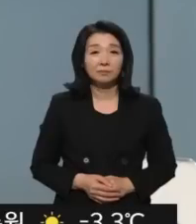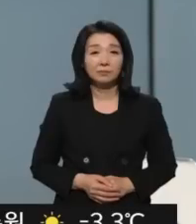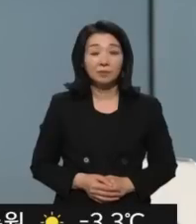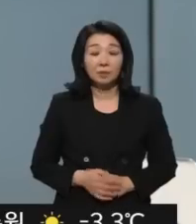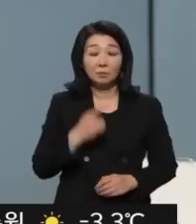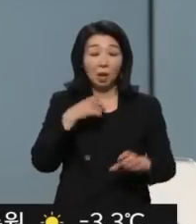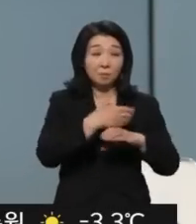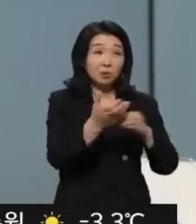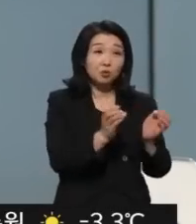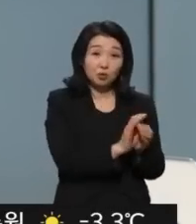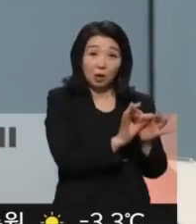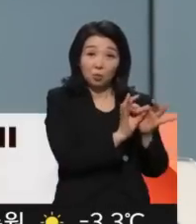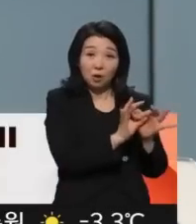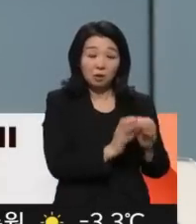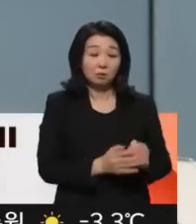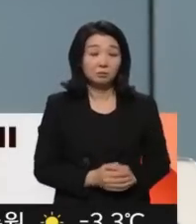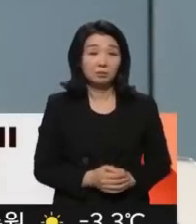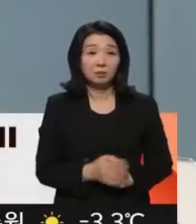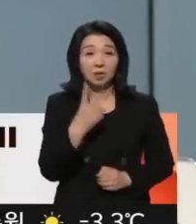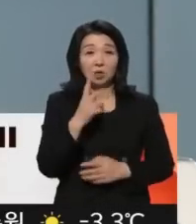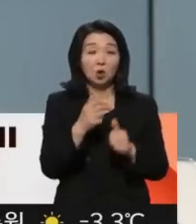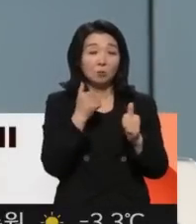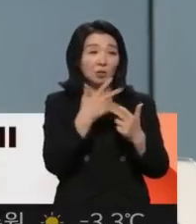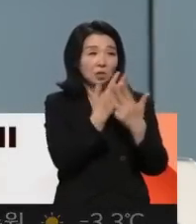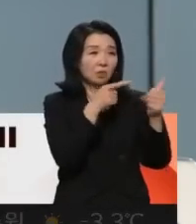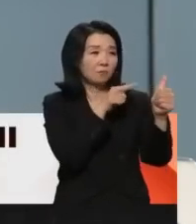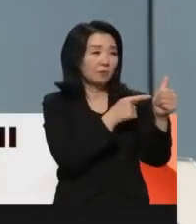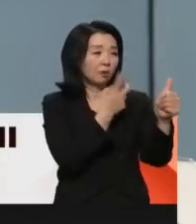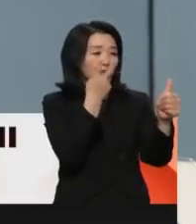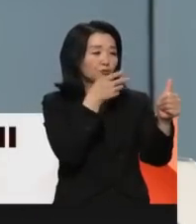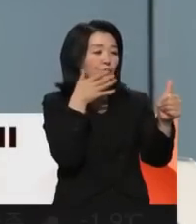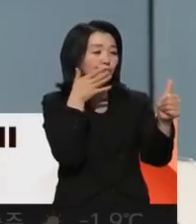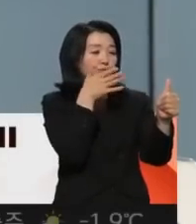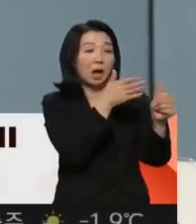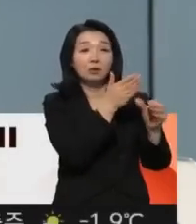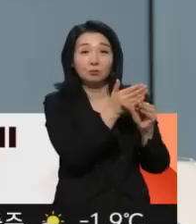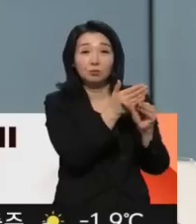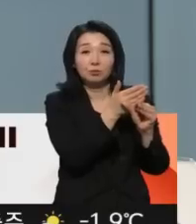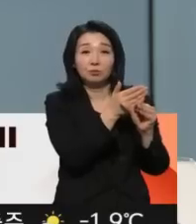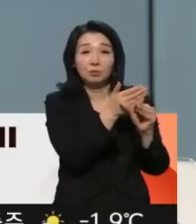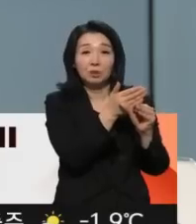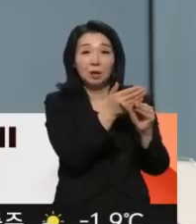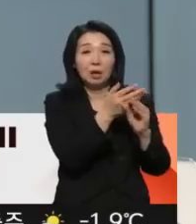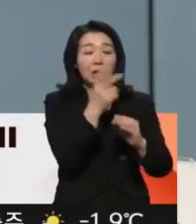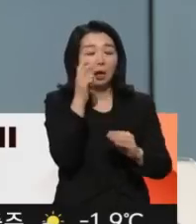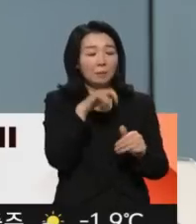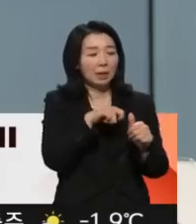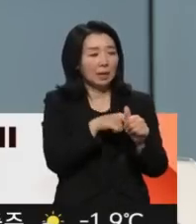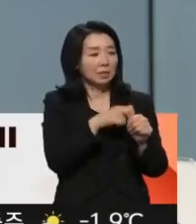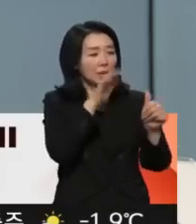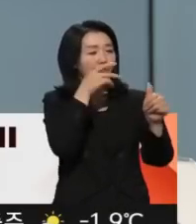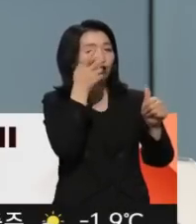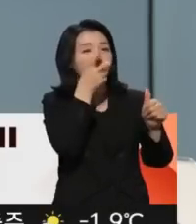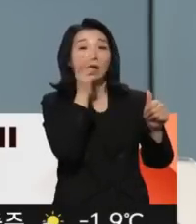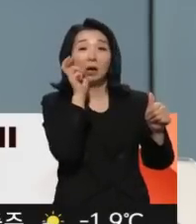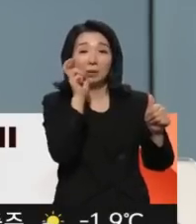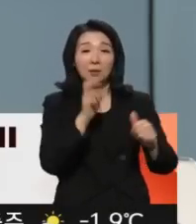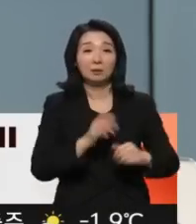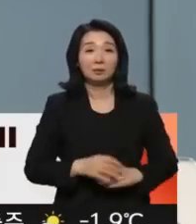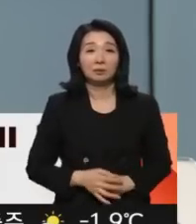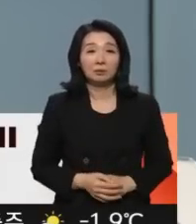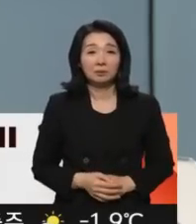이번엔 민주당 소식입니다. 검찰이 민주당 이재명 대표를 향한 수사망을 좁혀오고 있죠. 조만간 강제 수사가 이루어질 거란 관측도 나오고